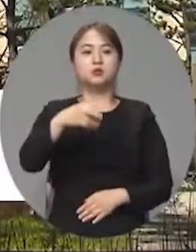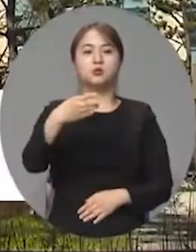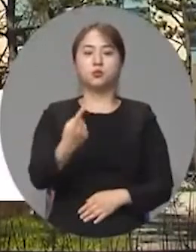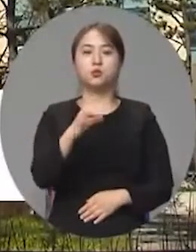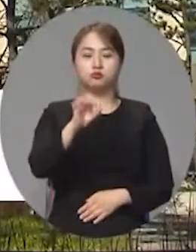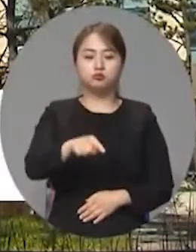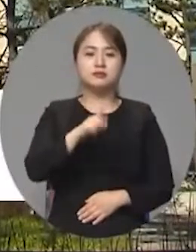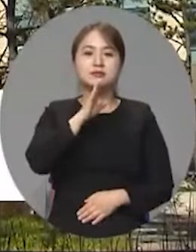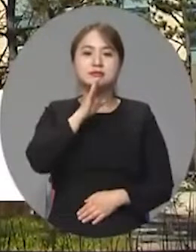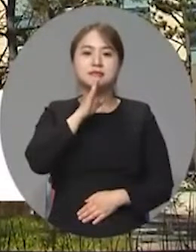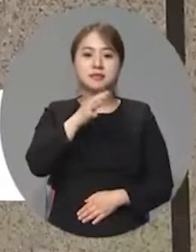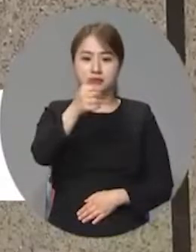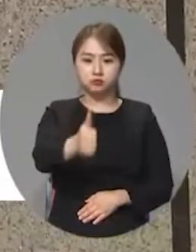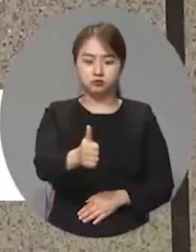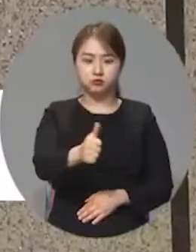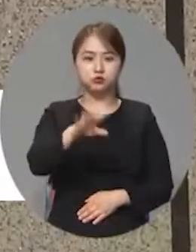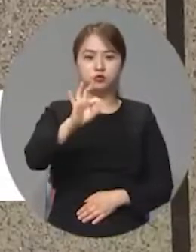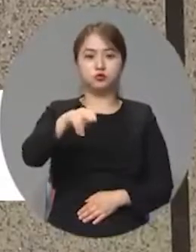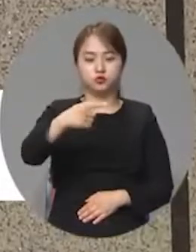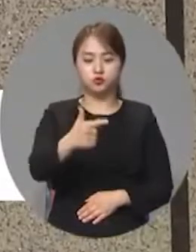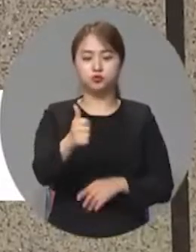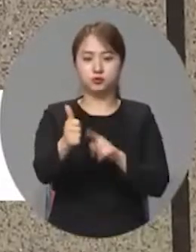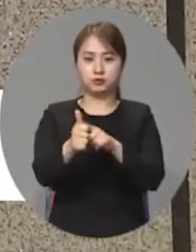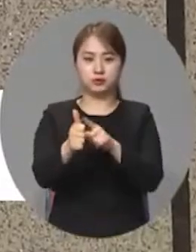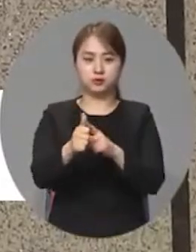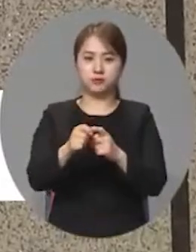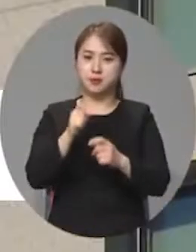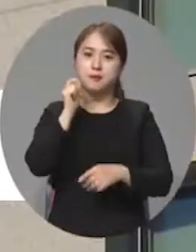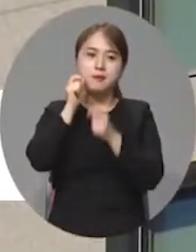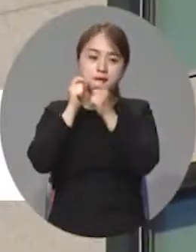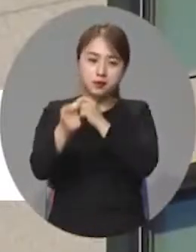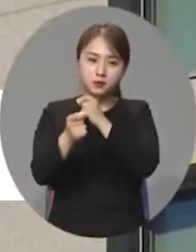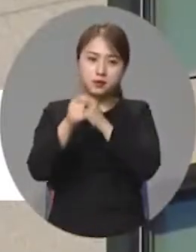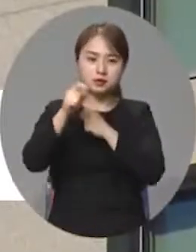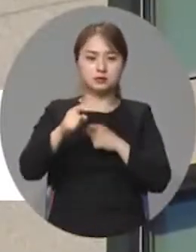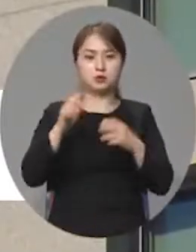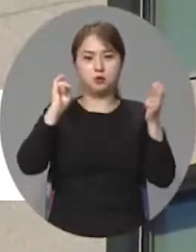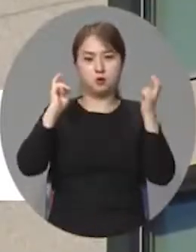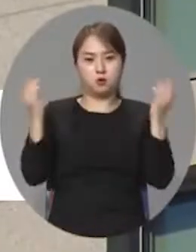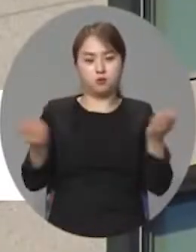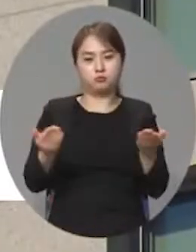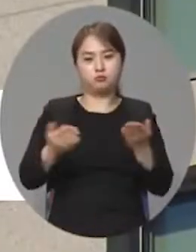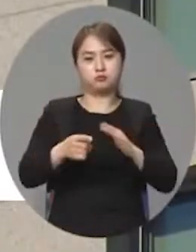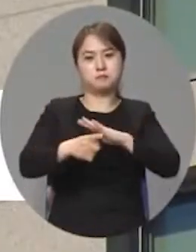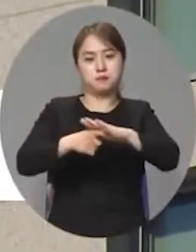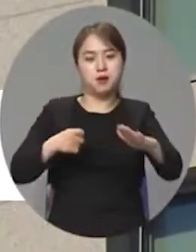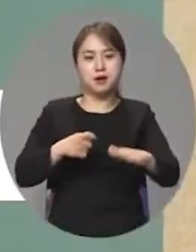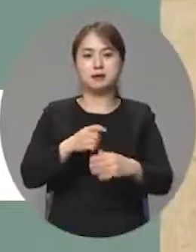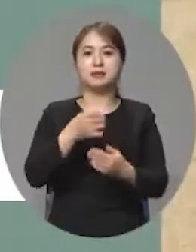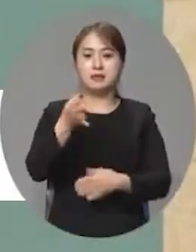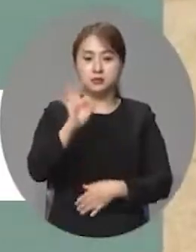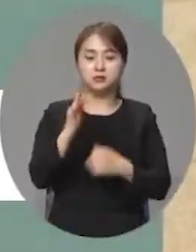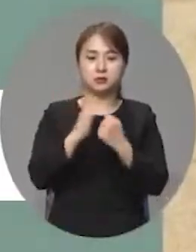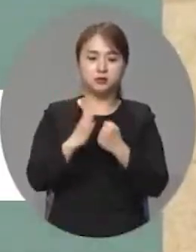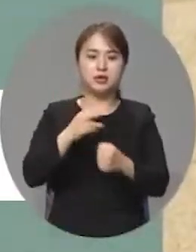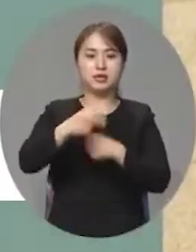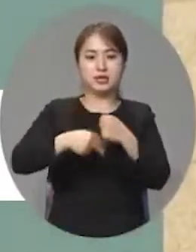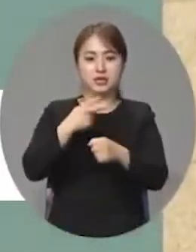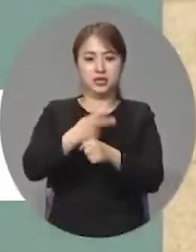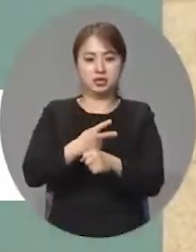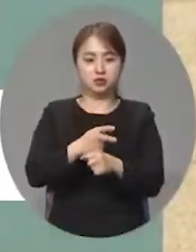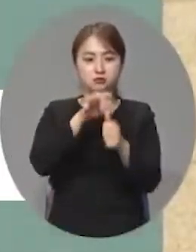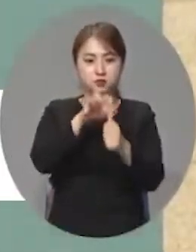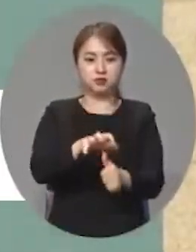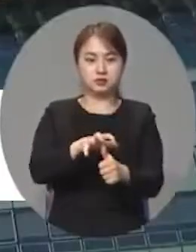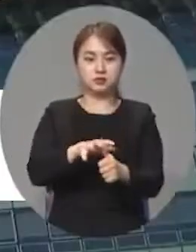실질적 소유주인 윤 모씨의 사기 혐의와 업무상 횡령 혐의가 인정된다 며 징역 2년에 집행유예 3년을